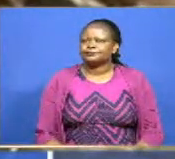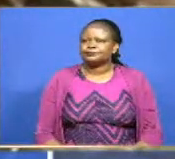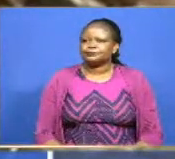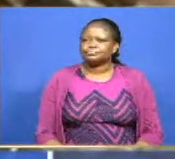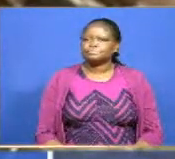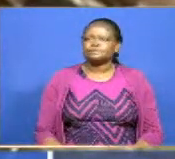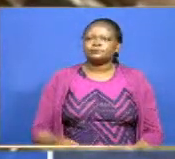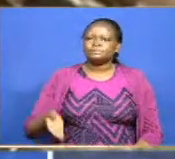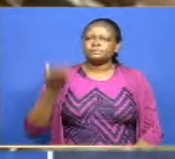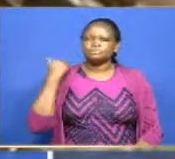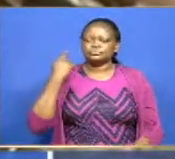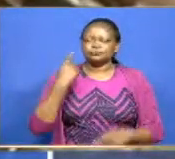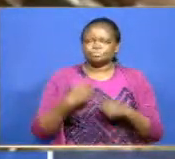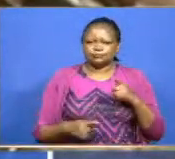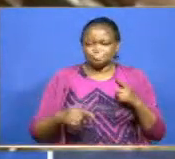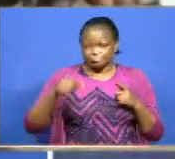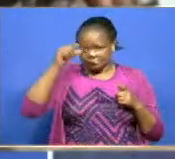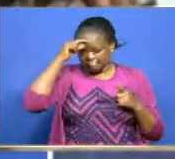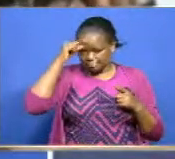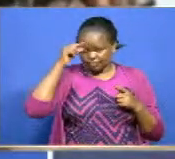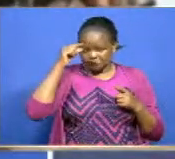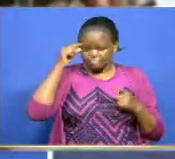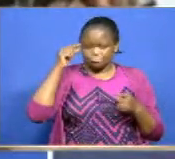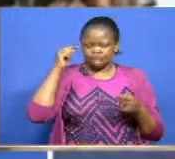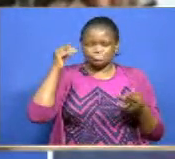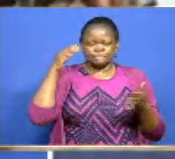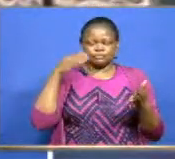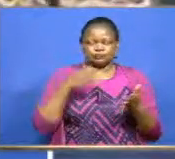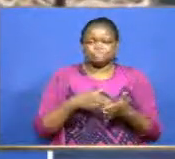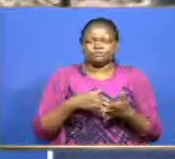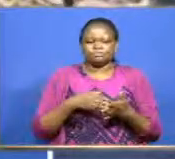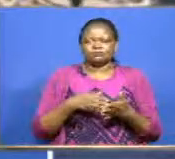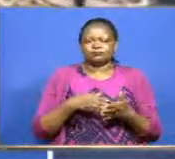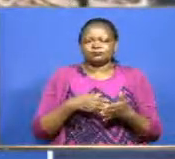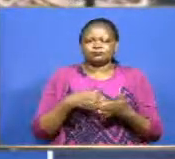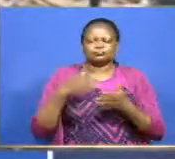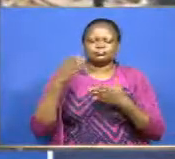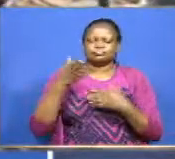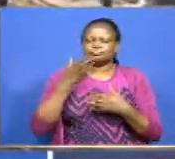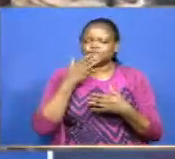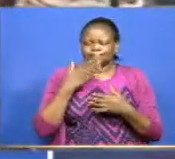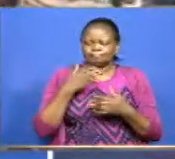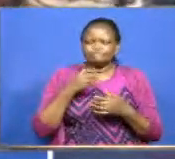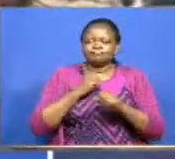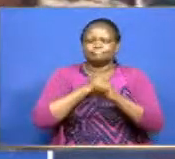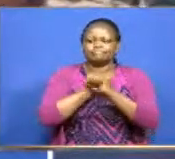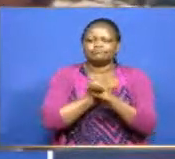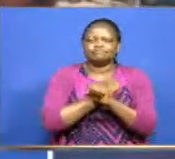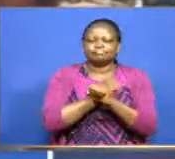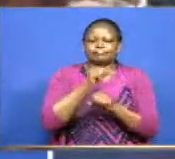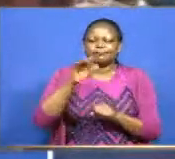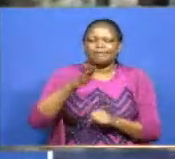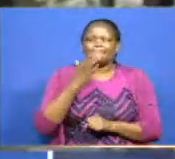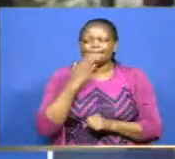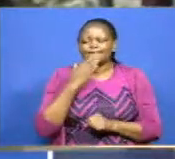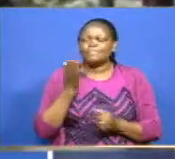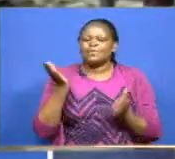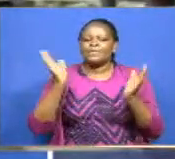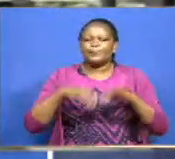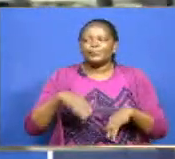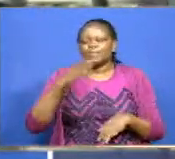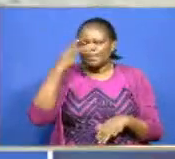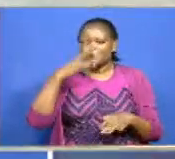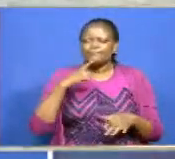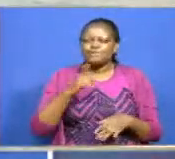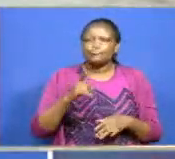Mwaka uliopita, serikali ilisimamisha uagizaji wa sukari kama hatua ya kulinda sekta ya sukari isiporomoke, kwa sababu uagizaji wa